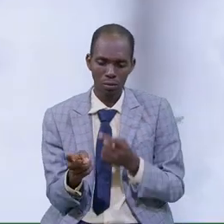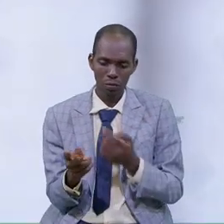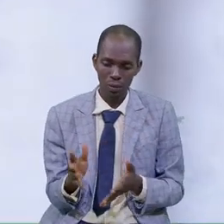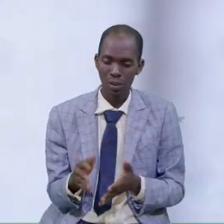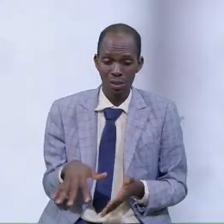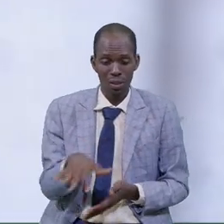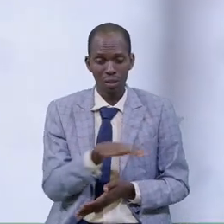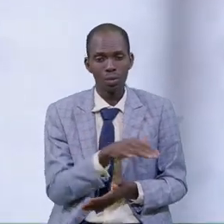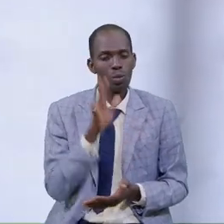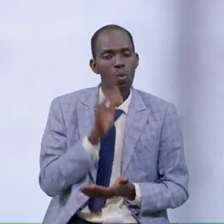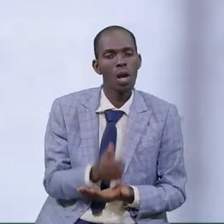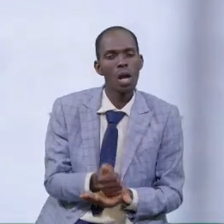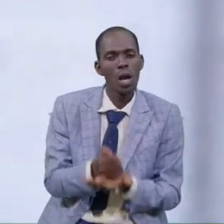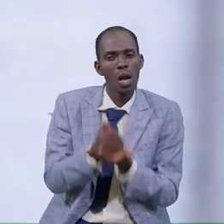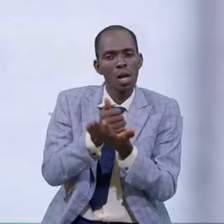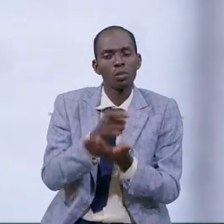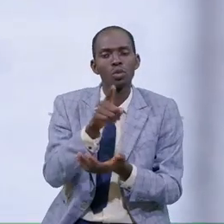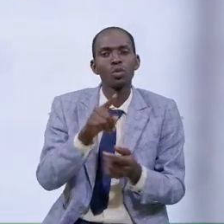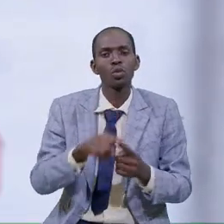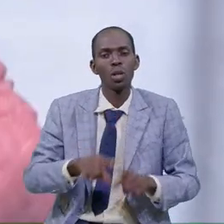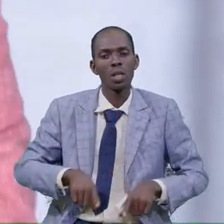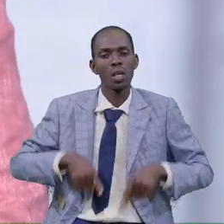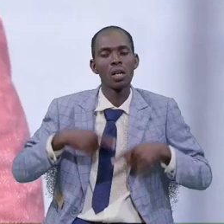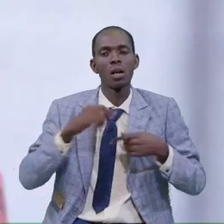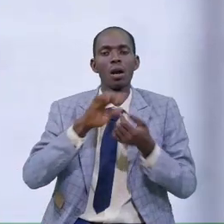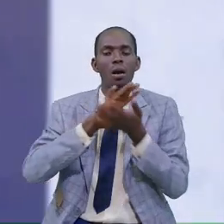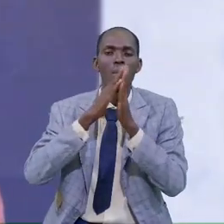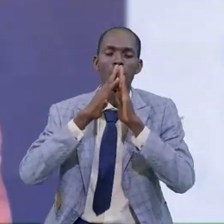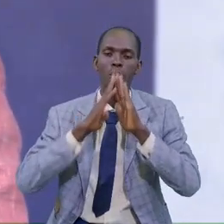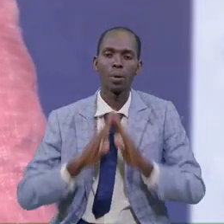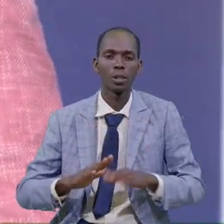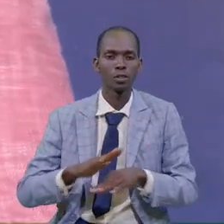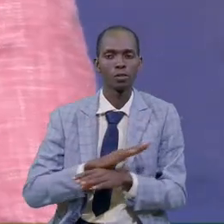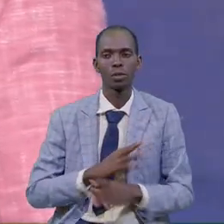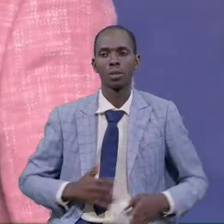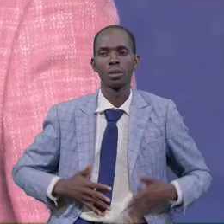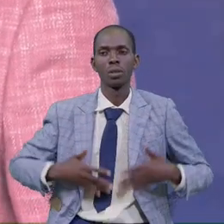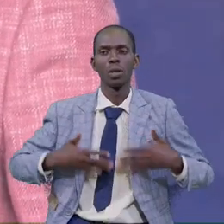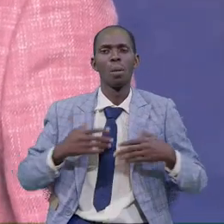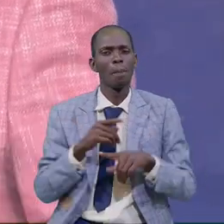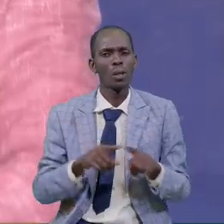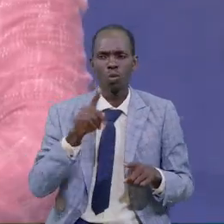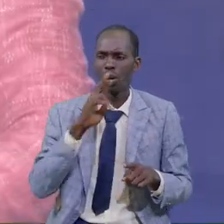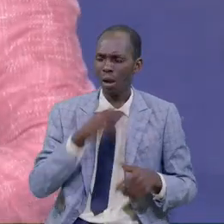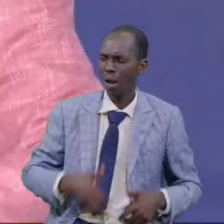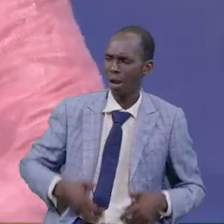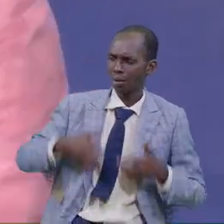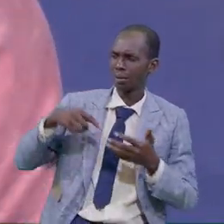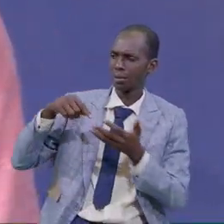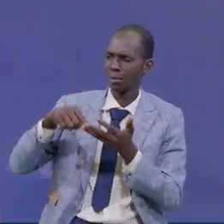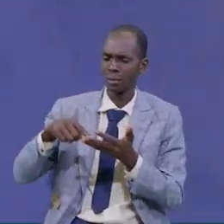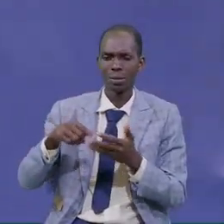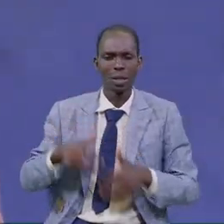vie paisible. Ça te permettra de mener une vie longue. Mais tu es fâché contre ceci, tu es fâché contre cela. Et